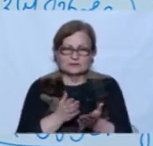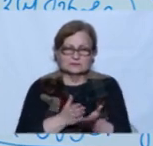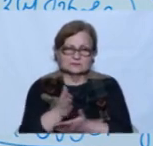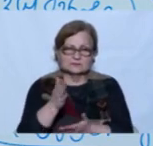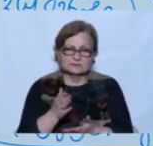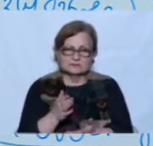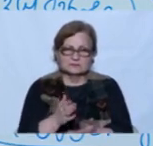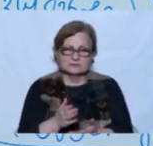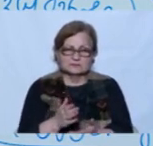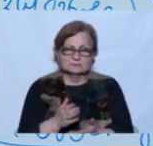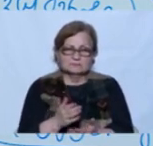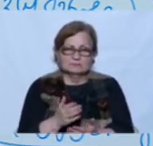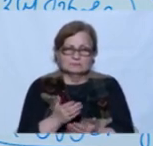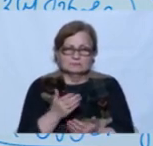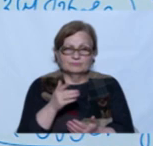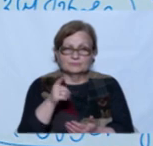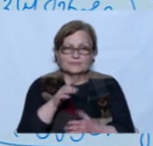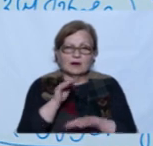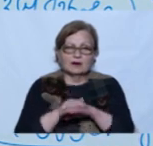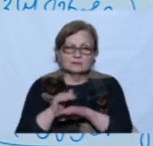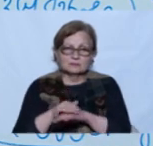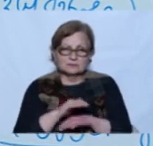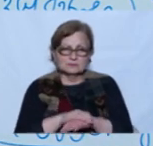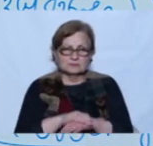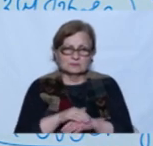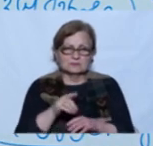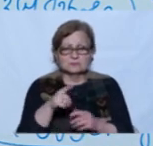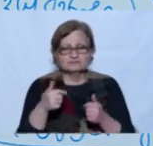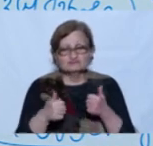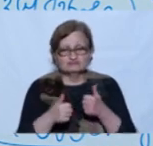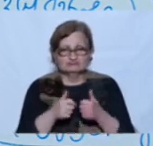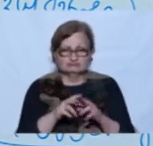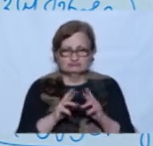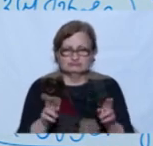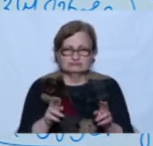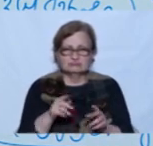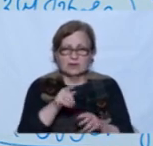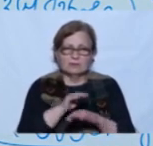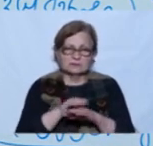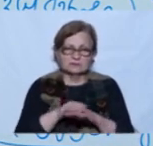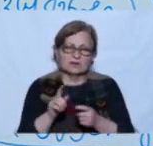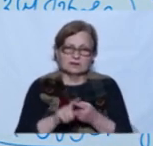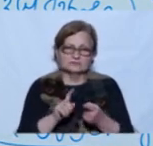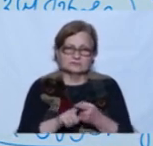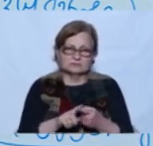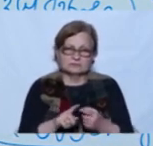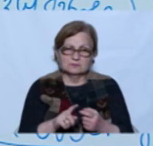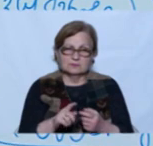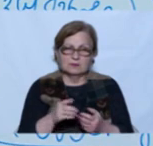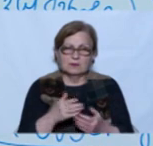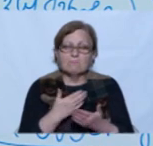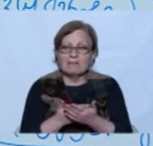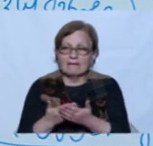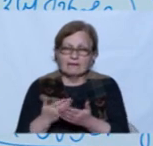გზას თვალსაზრისის არგუმენტირებისა და შესაბამისად ამ არგუმენტებთან დაკავშირებული